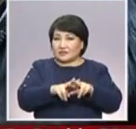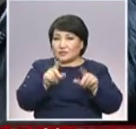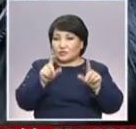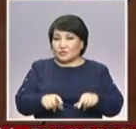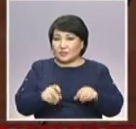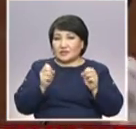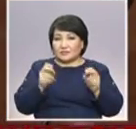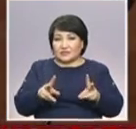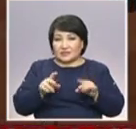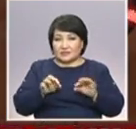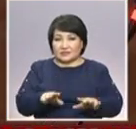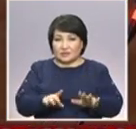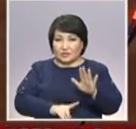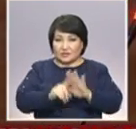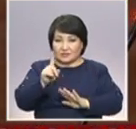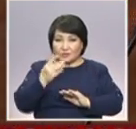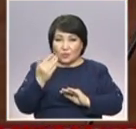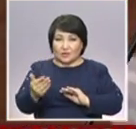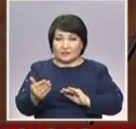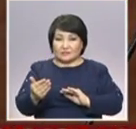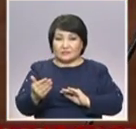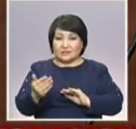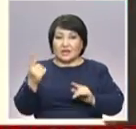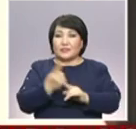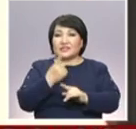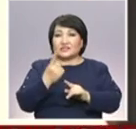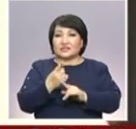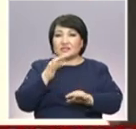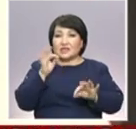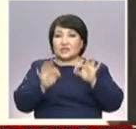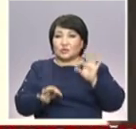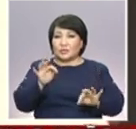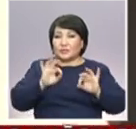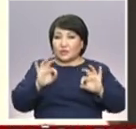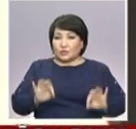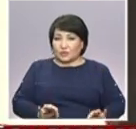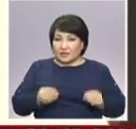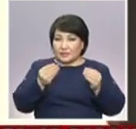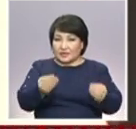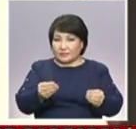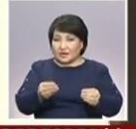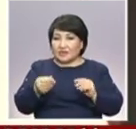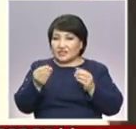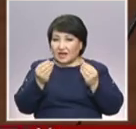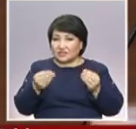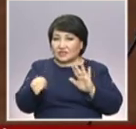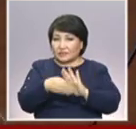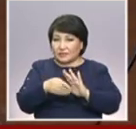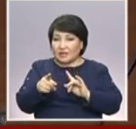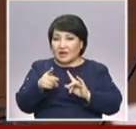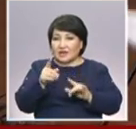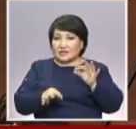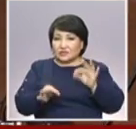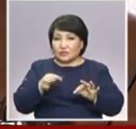оған. Адамбеков біріншіден. Сот пен прокурорға беремін ақшаны, подписка беремін, маған сот қарайды,